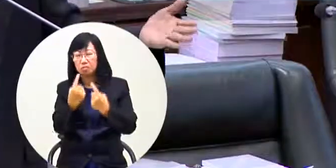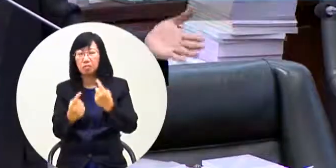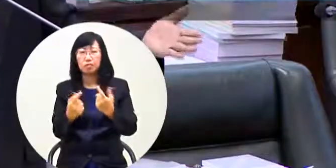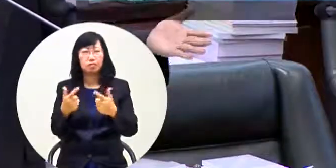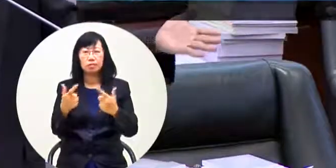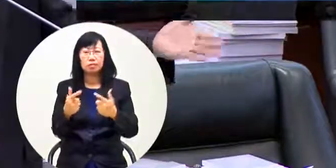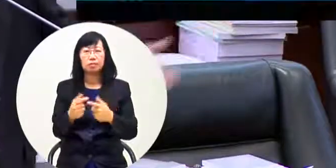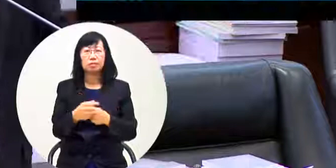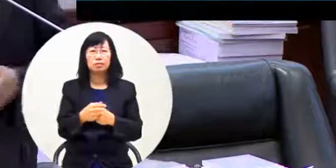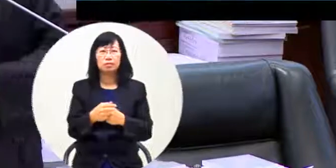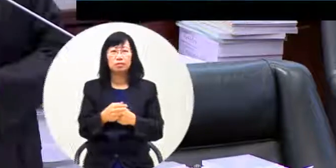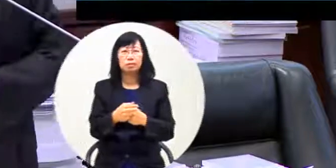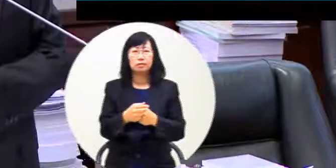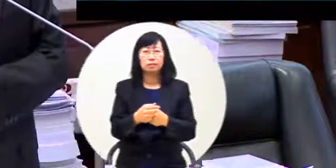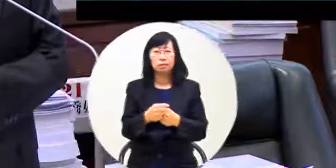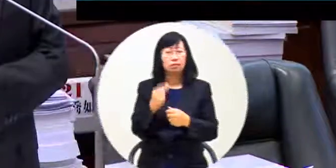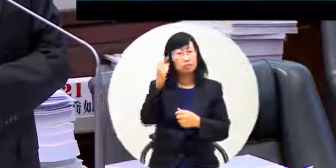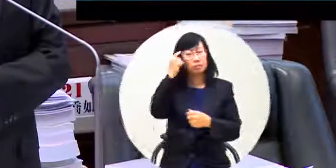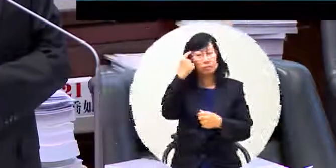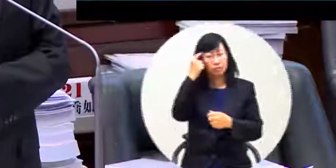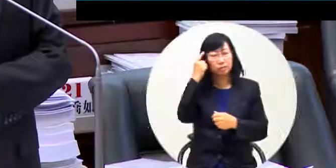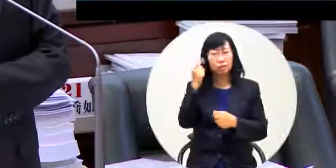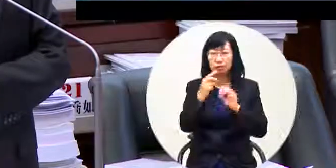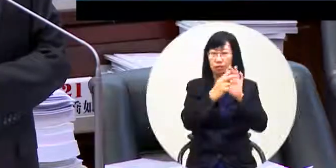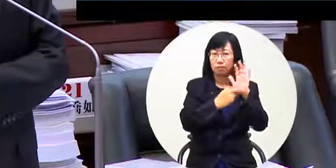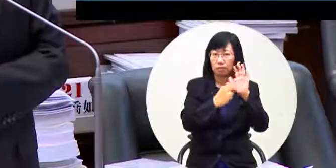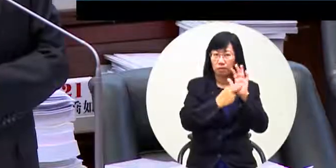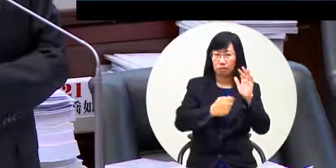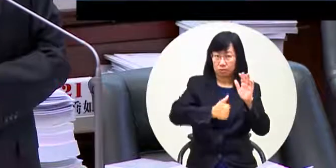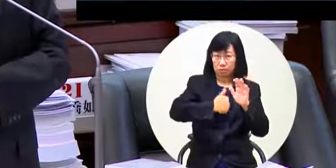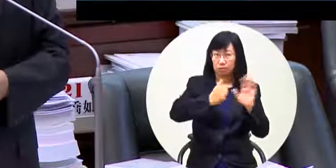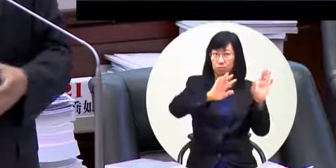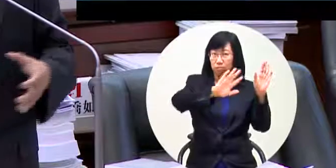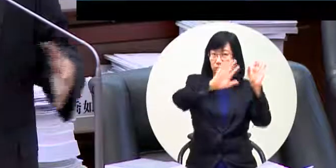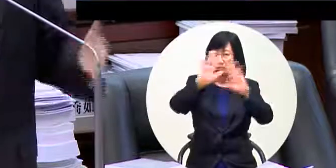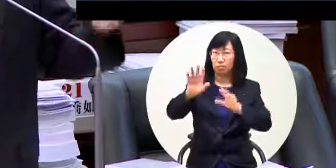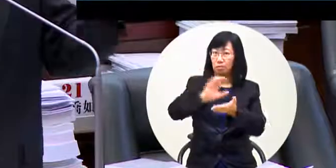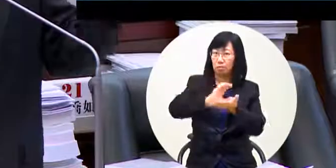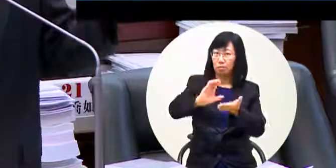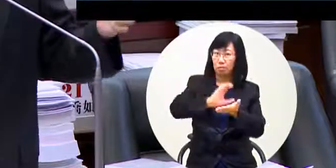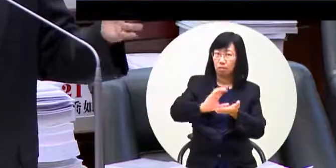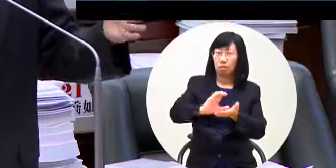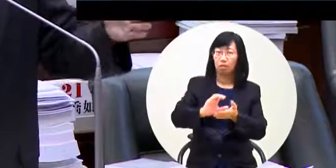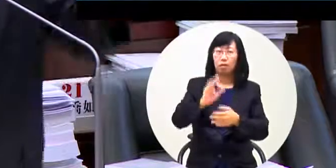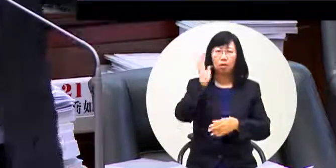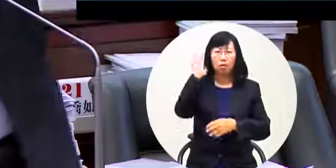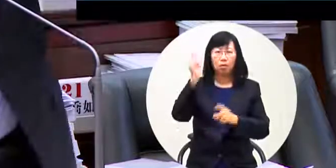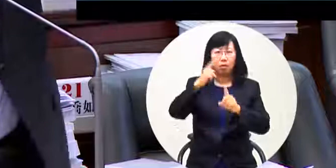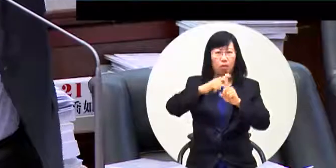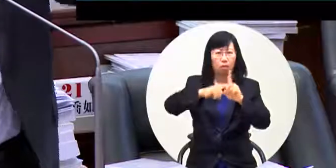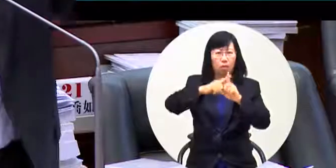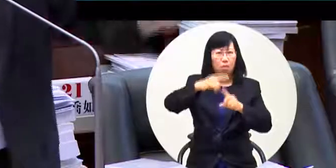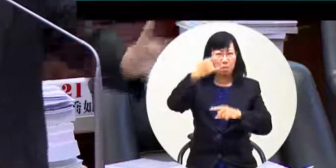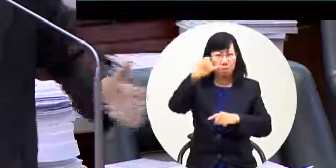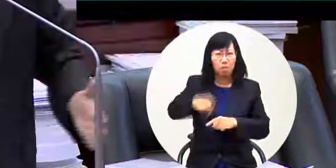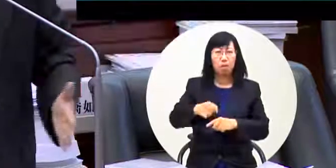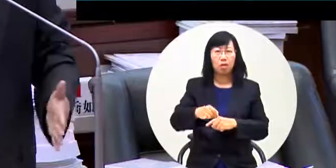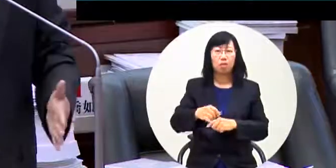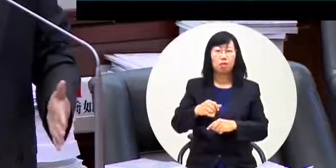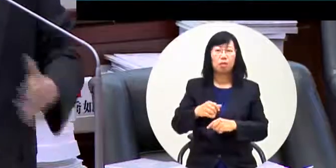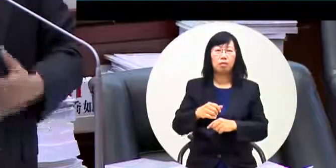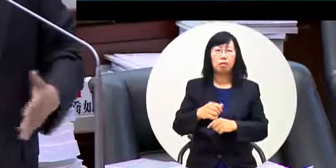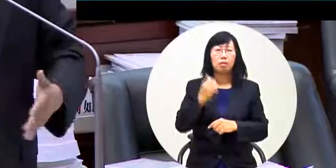过要陈述一个事实，最近在这卖啊，如果用台湾做一个整个标